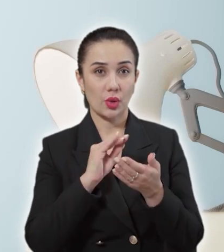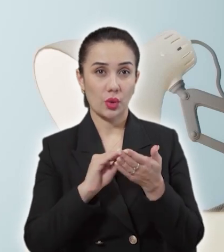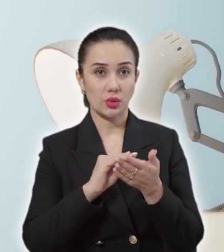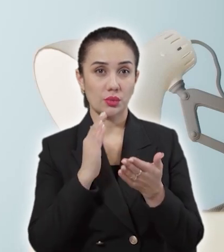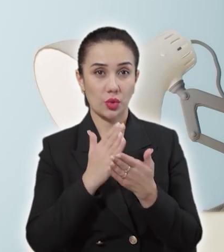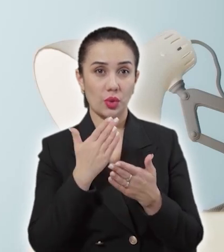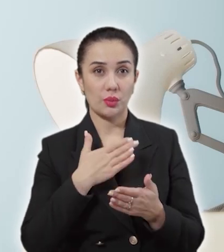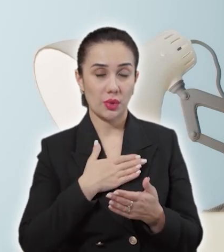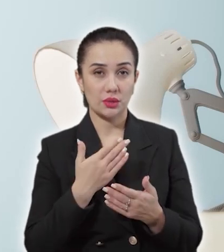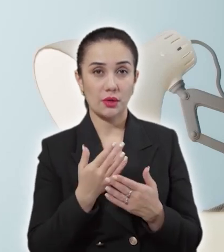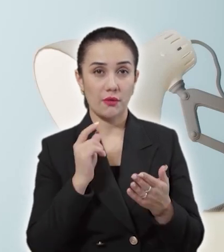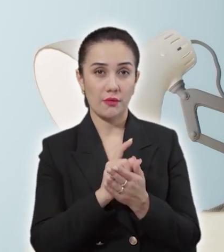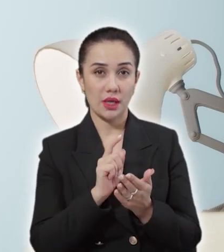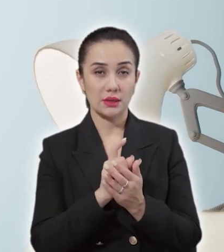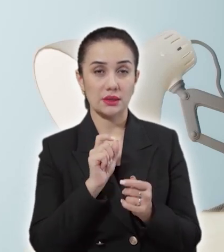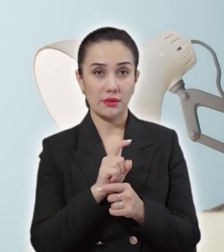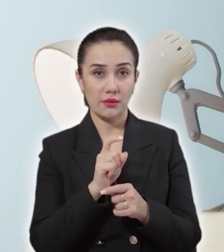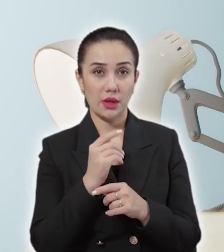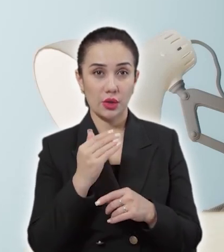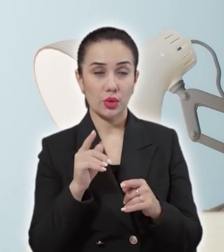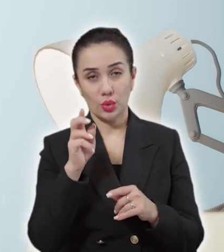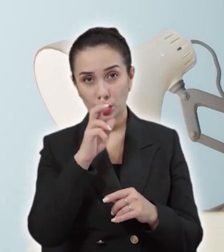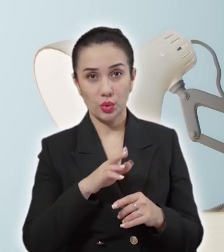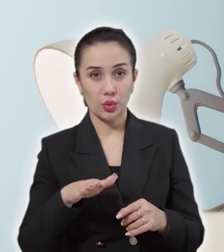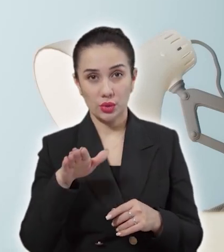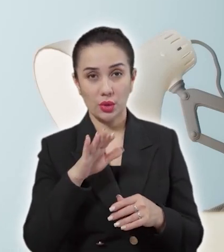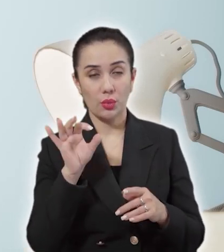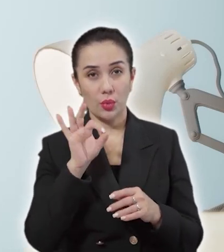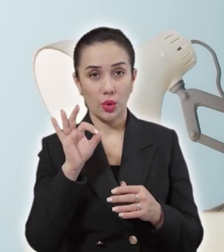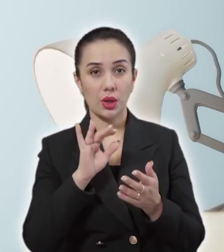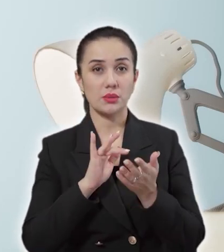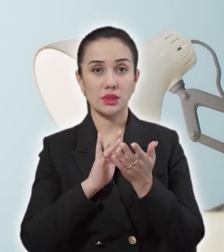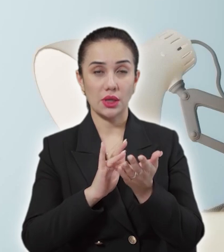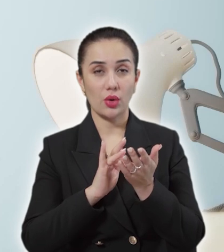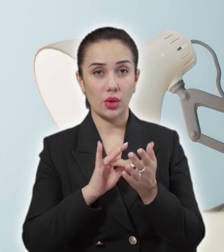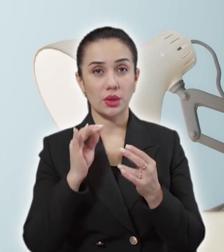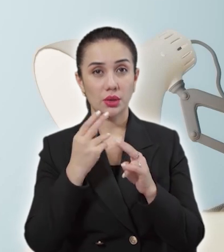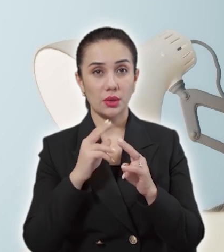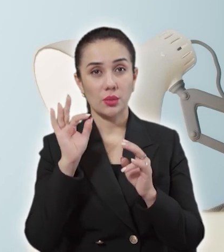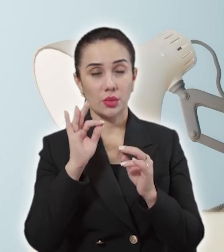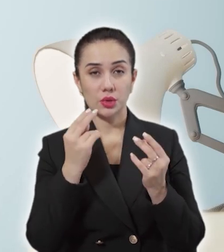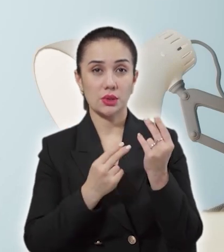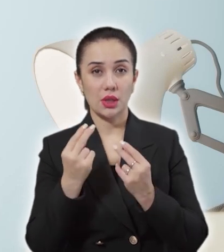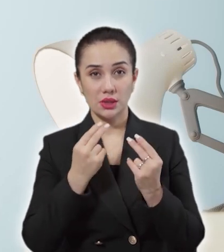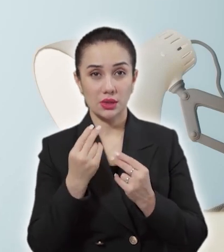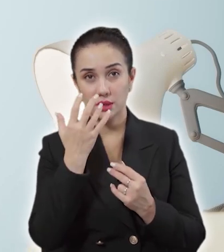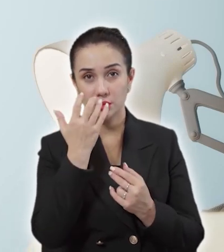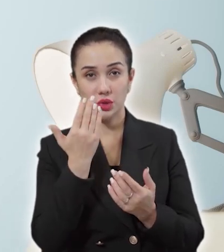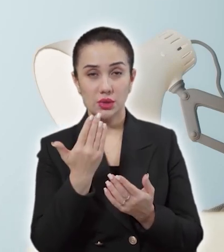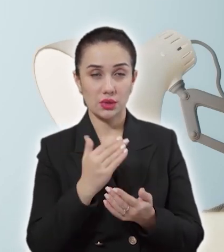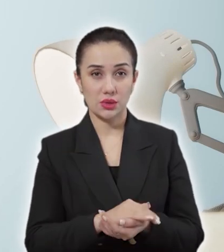Ha, mana yozib qo'yibman. Vazifa. Yurtim bo'ylab sayohat mavzusida rasm chizish.